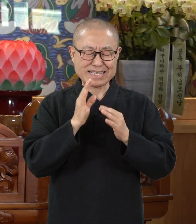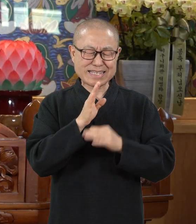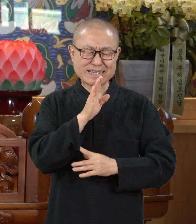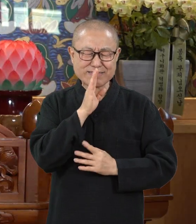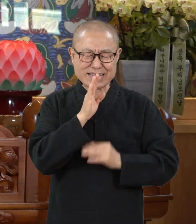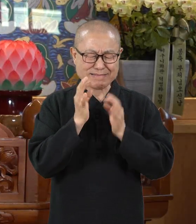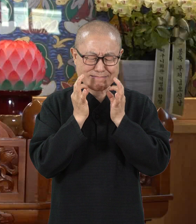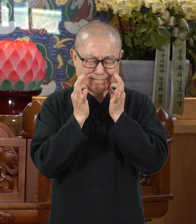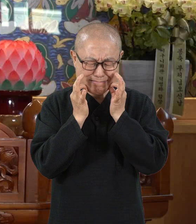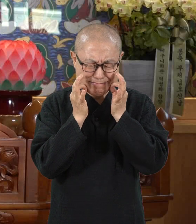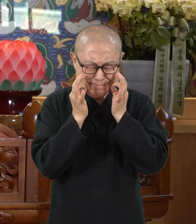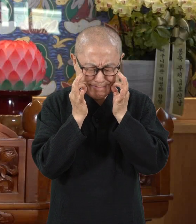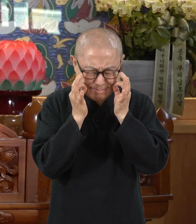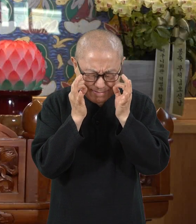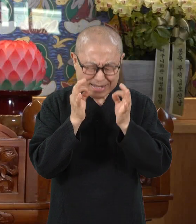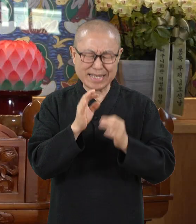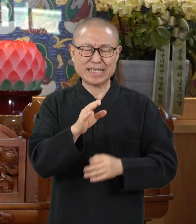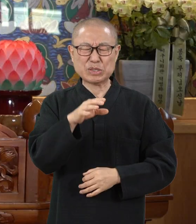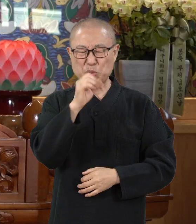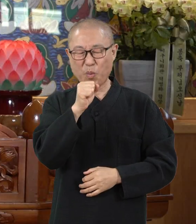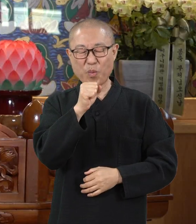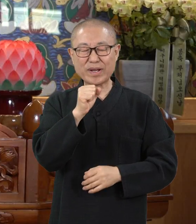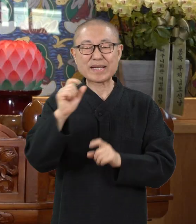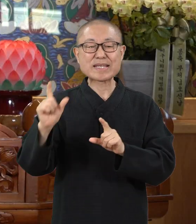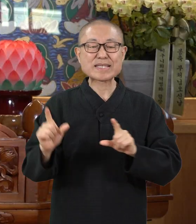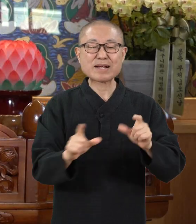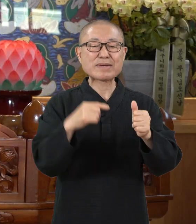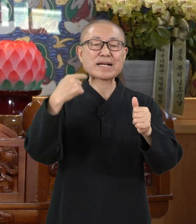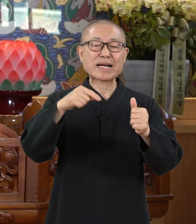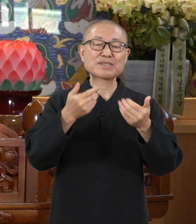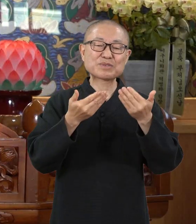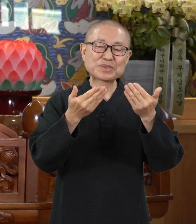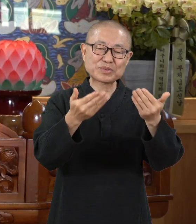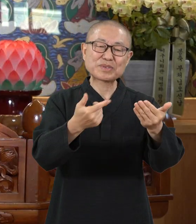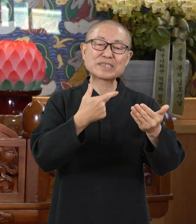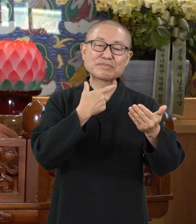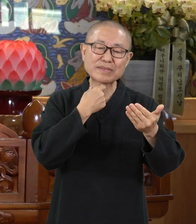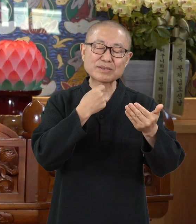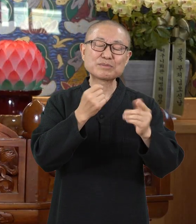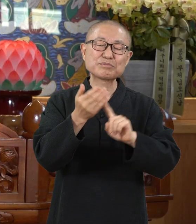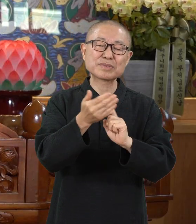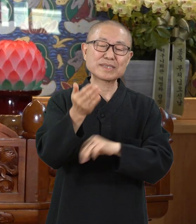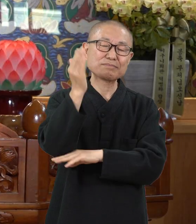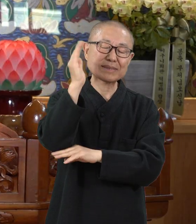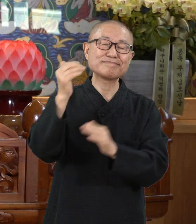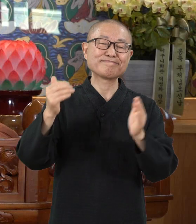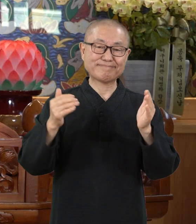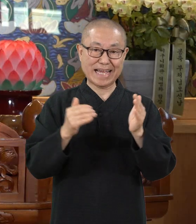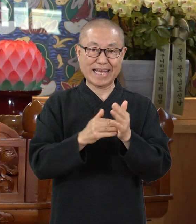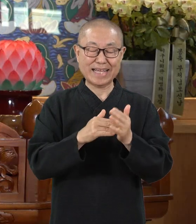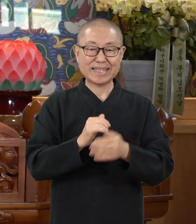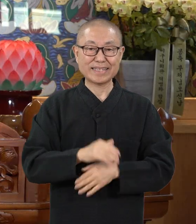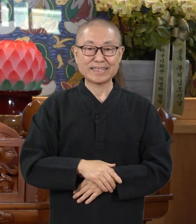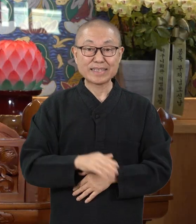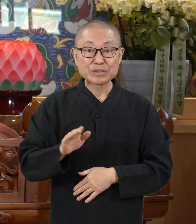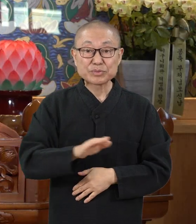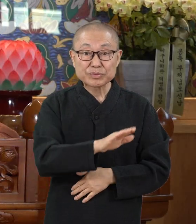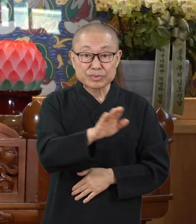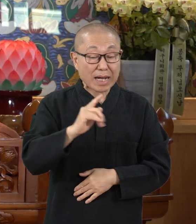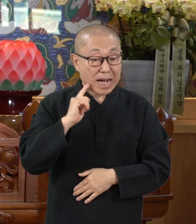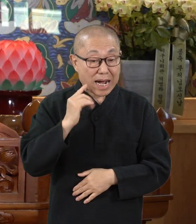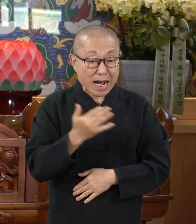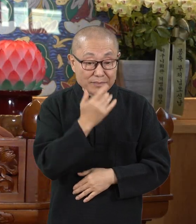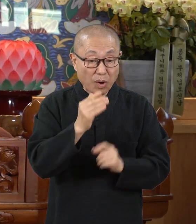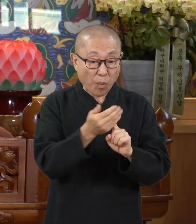삶, 이런 것이 있음을 가르쳐주고 싶어 하시는 거예요. 그러니까 우리가 아름다운